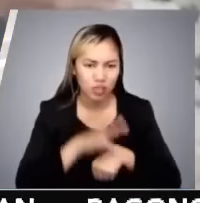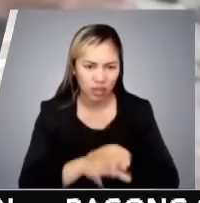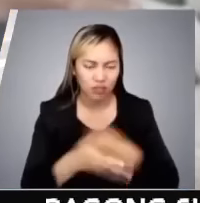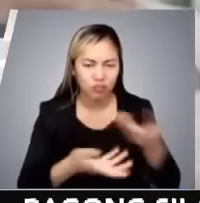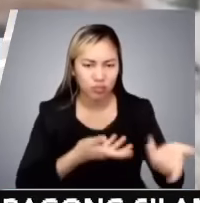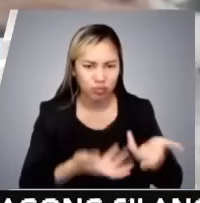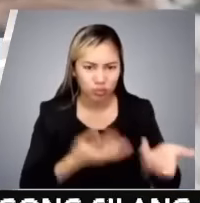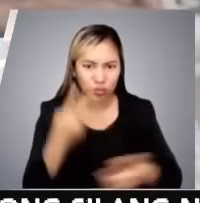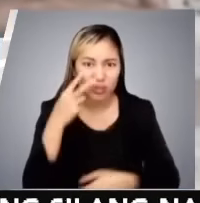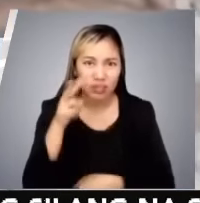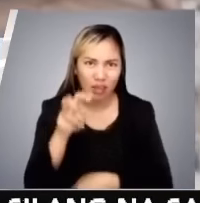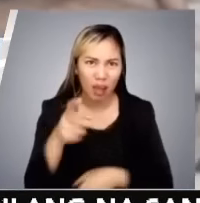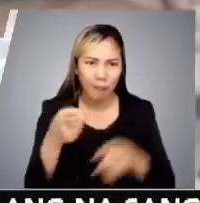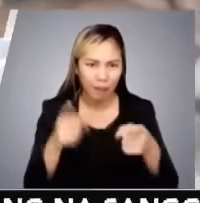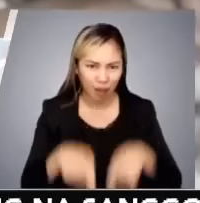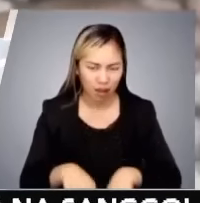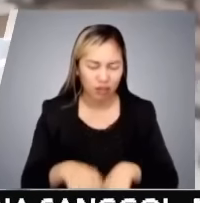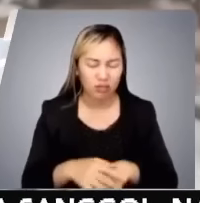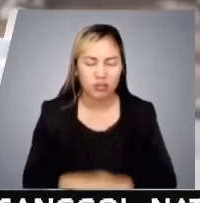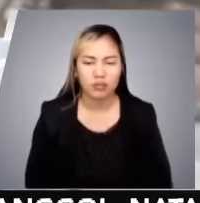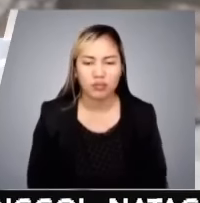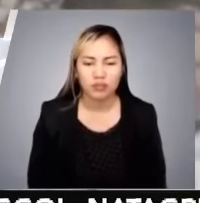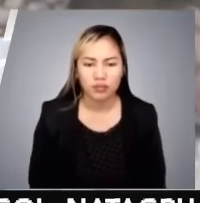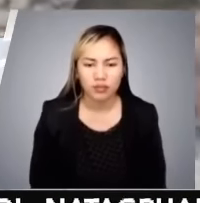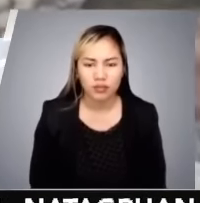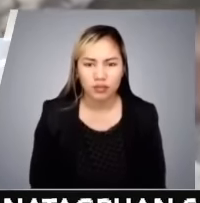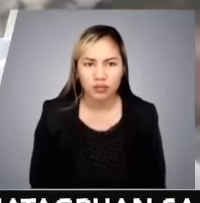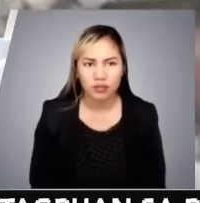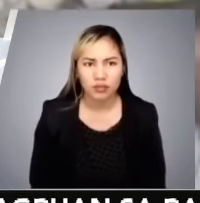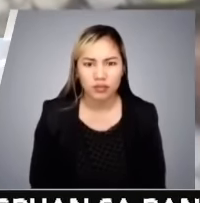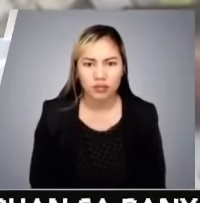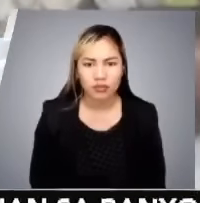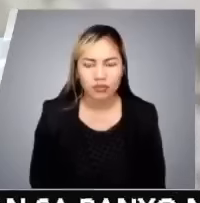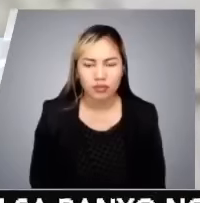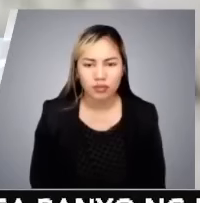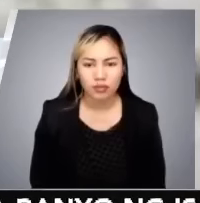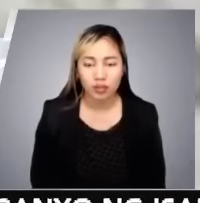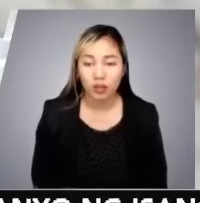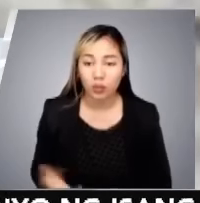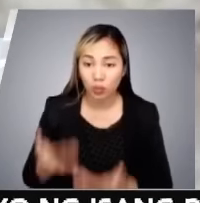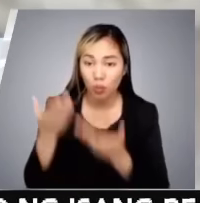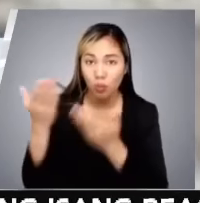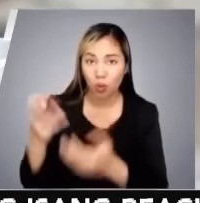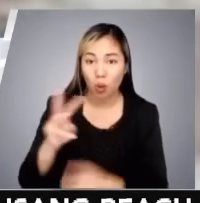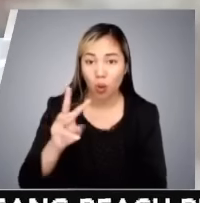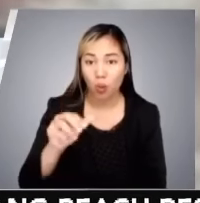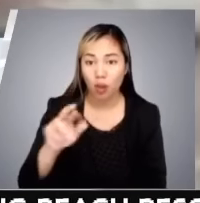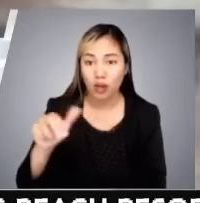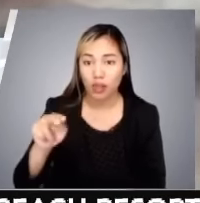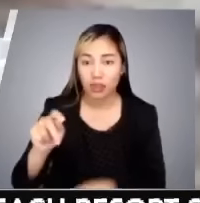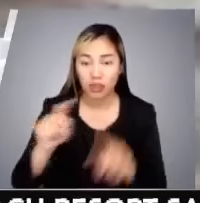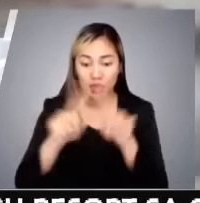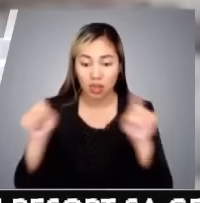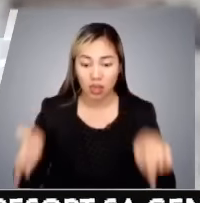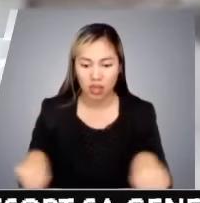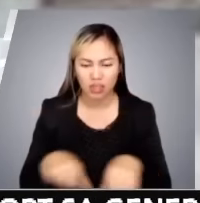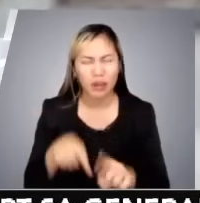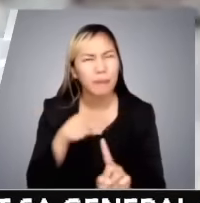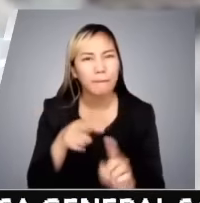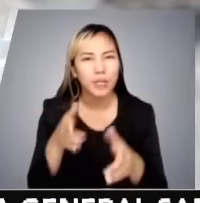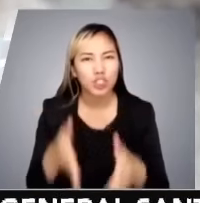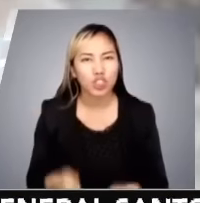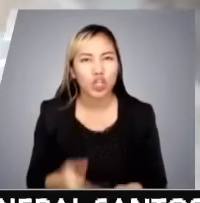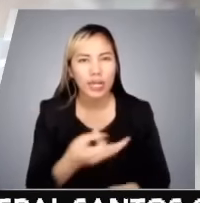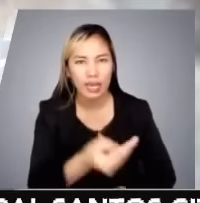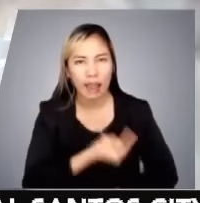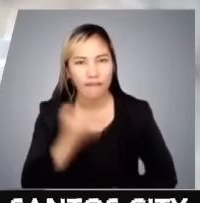krimen nagresulta sa engkwentro ang paghahain ng warrant of arrest sa isa umanong hitman sa argao Cebu ayon sa pulisya